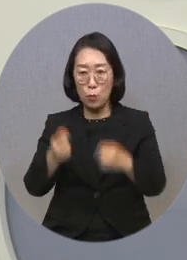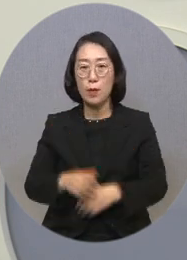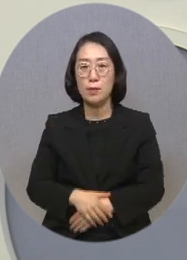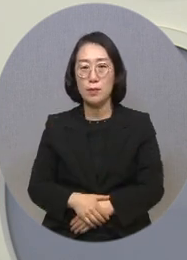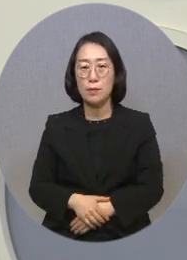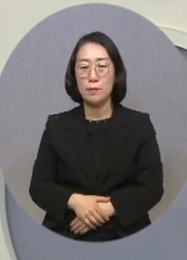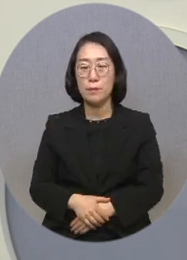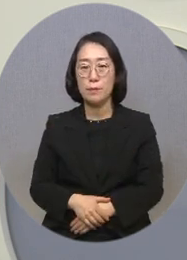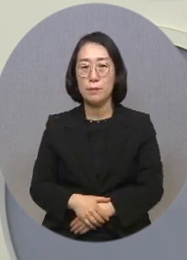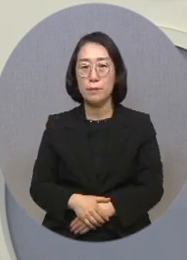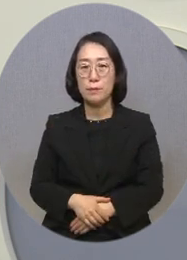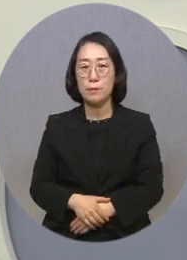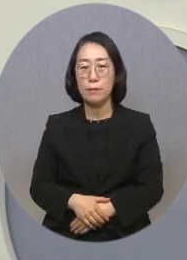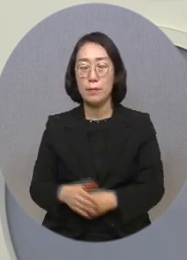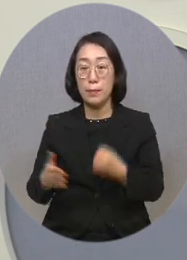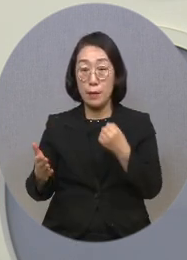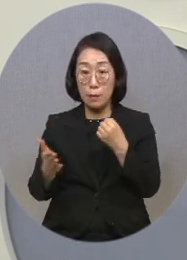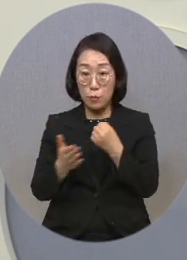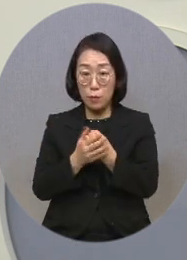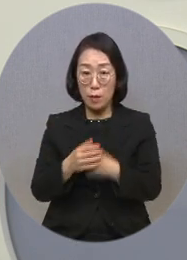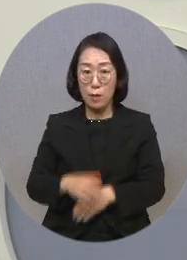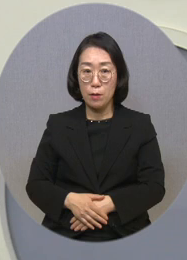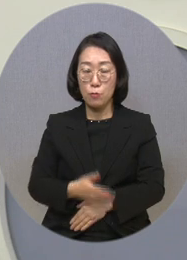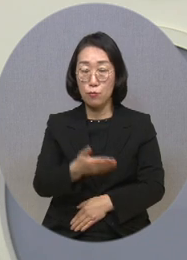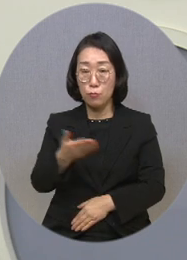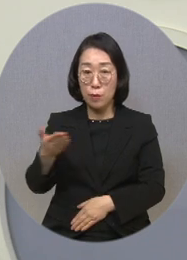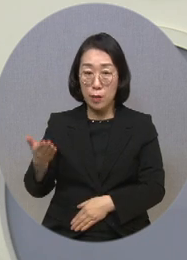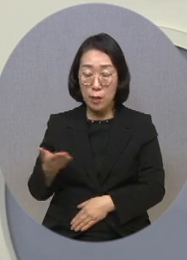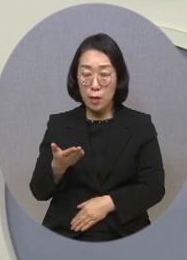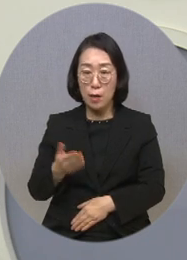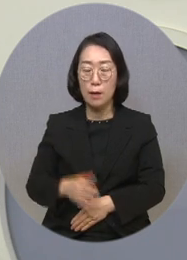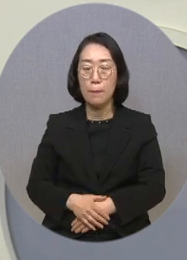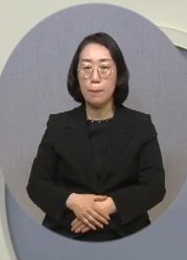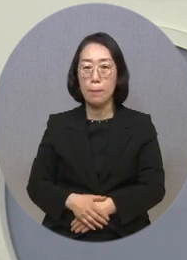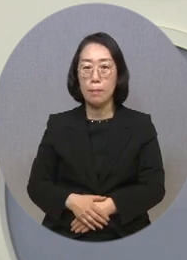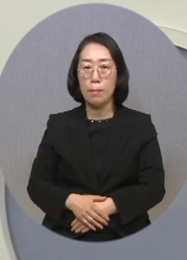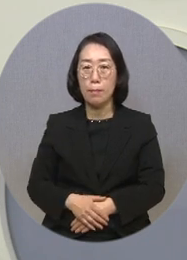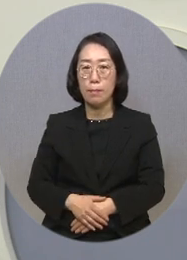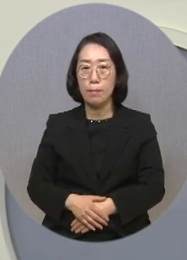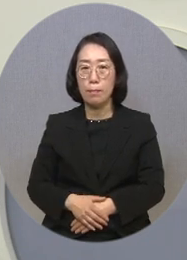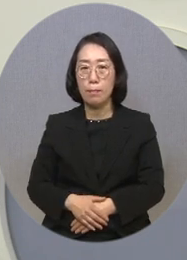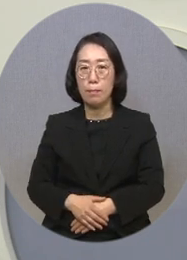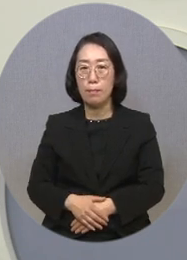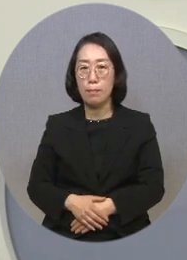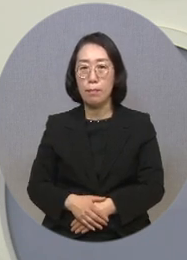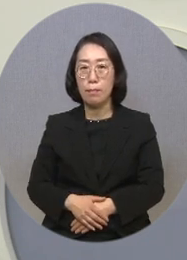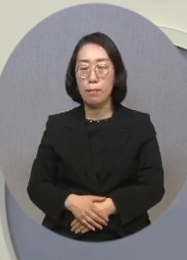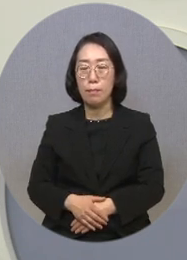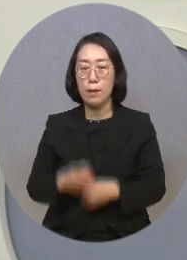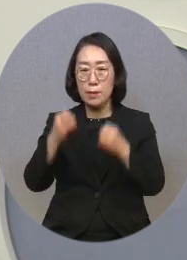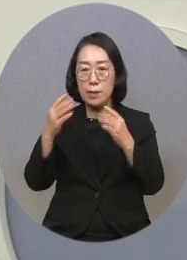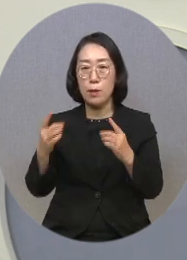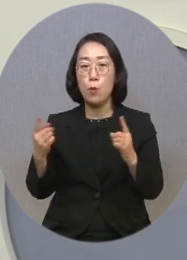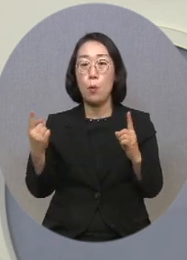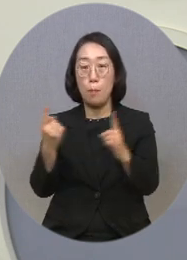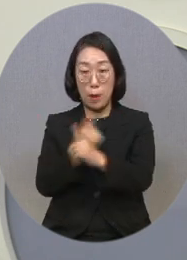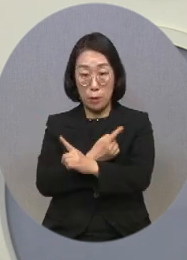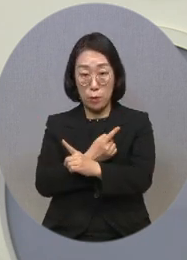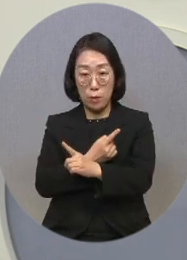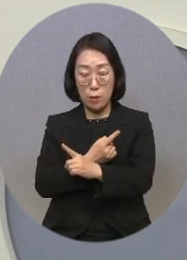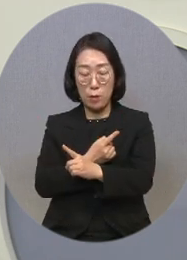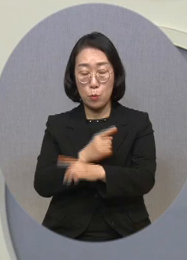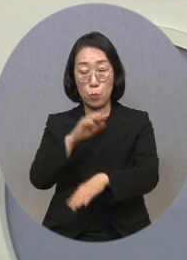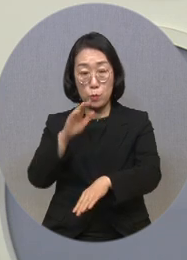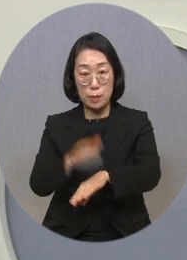아니거든요. 그러니까 우리가 정권 교체라는 것도 참 중요하죠. 그것도 뭐